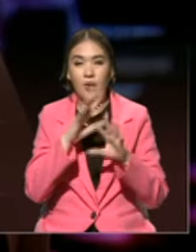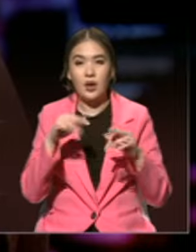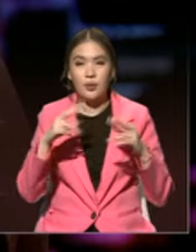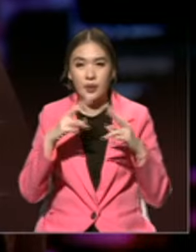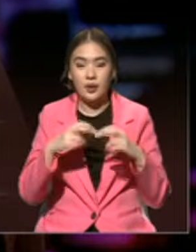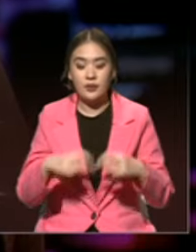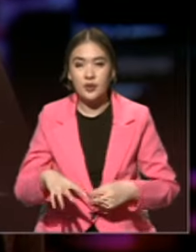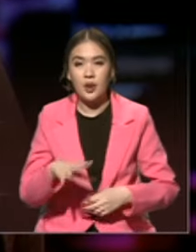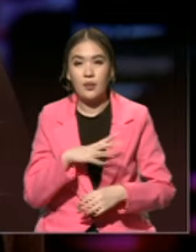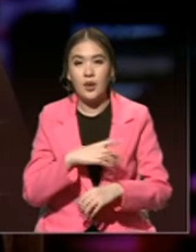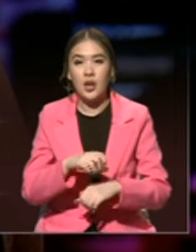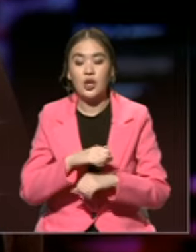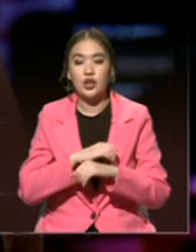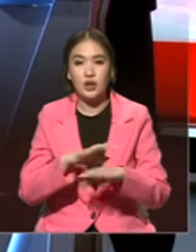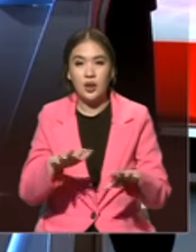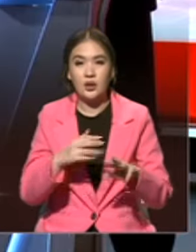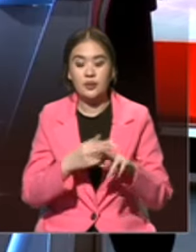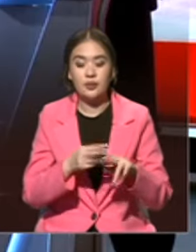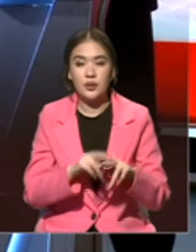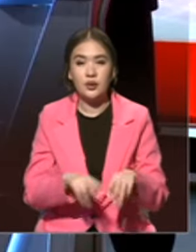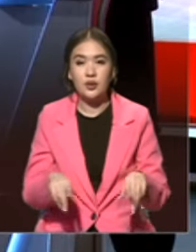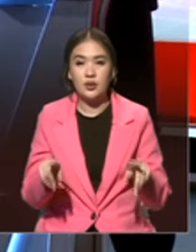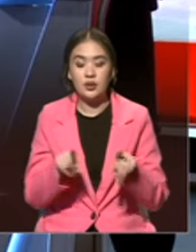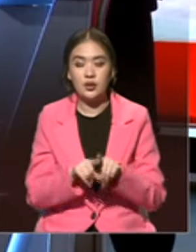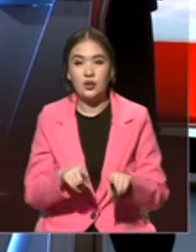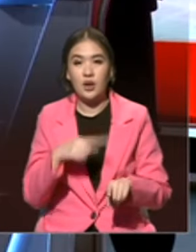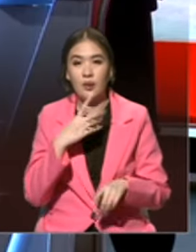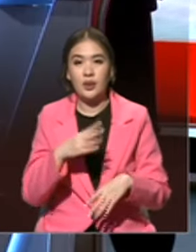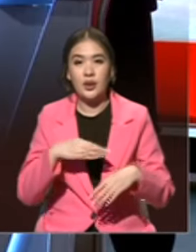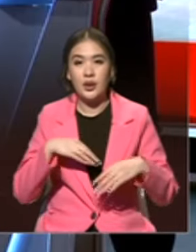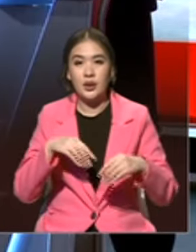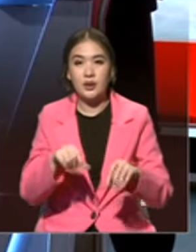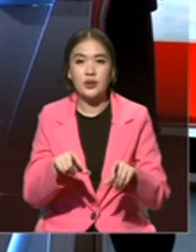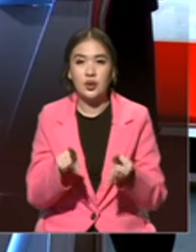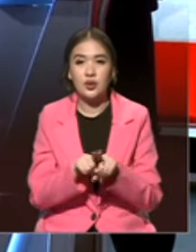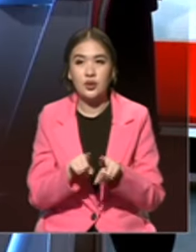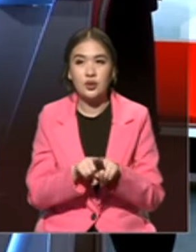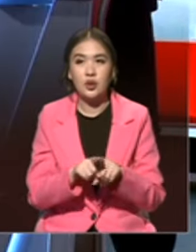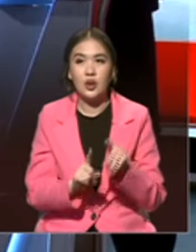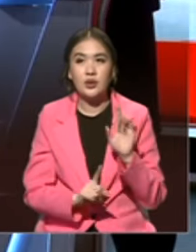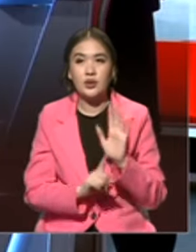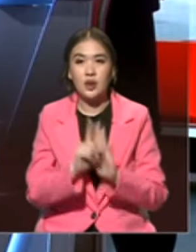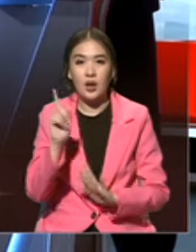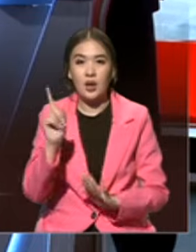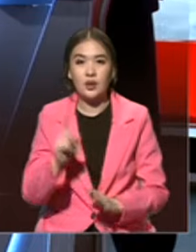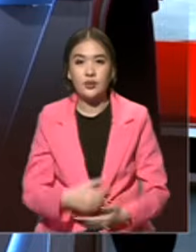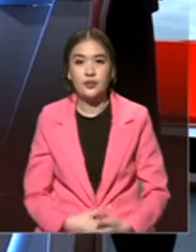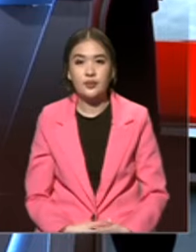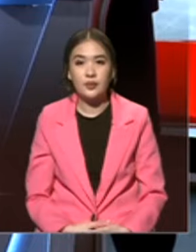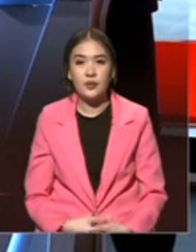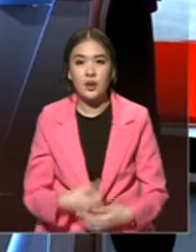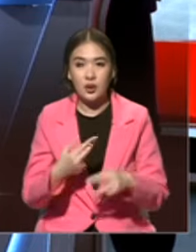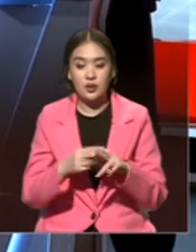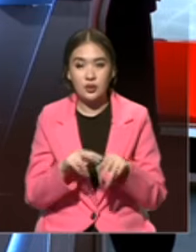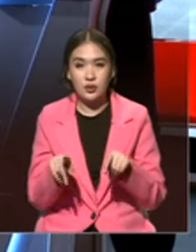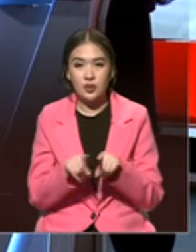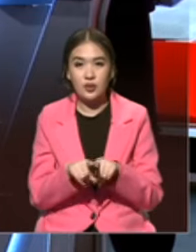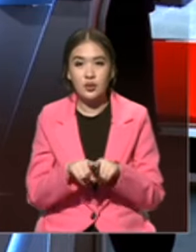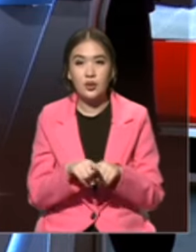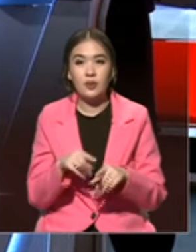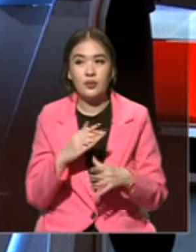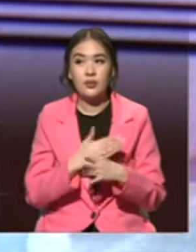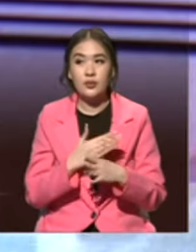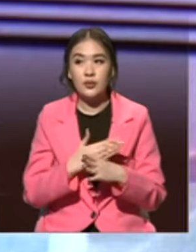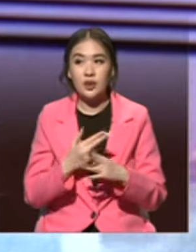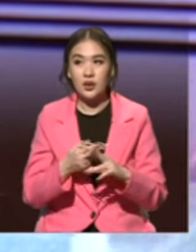Мына жайылым мен жаңағы егістік жердің жайылымның өзіне дейін шауылып жатыр бүгінгі күні. Ол да бір әсерін етеді ғой. Жайылым